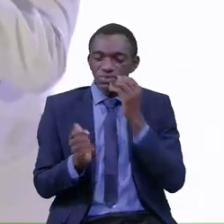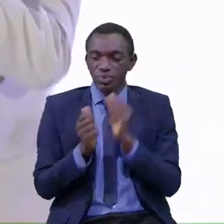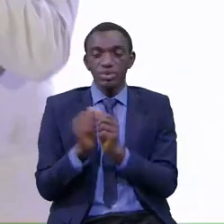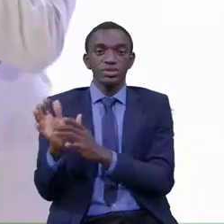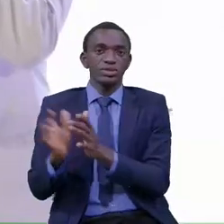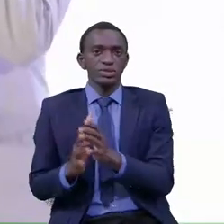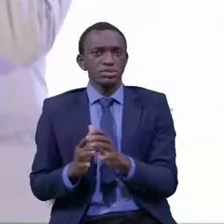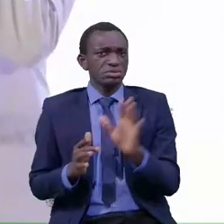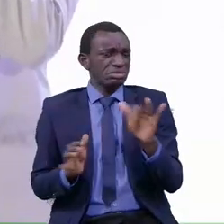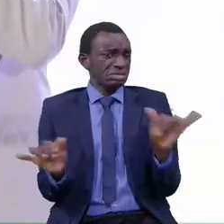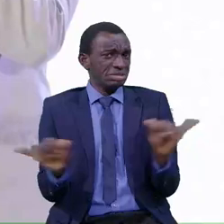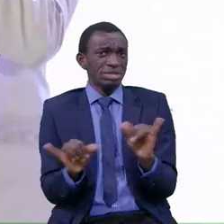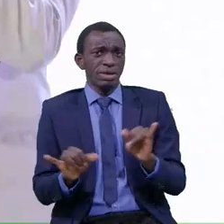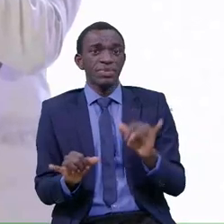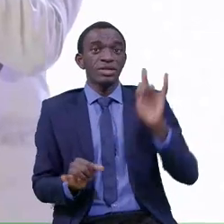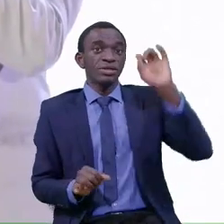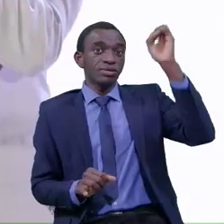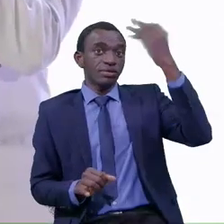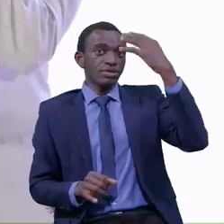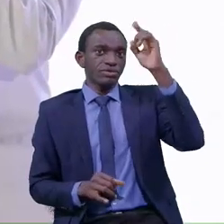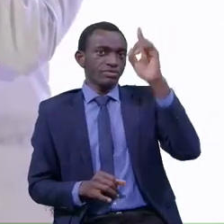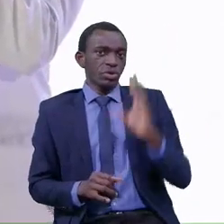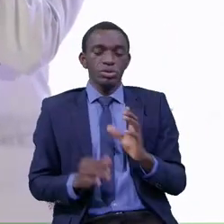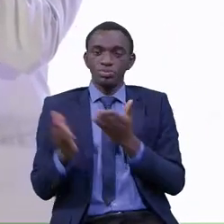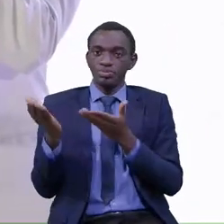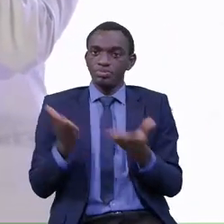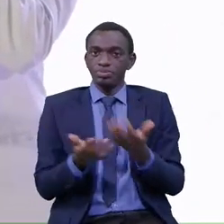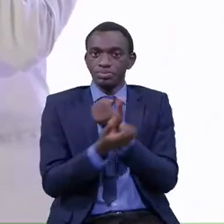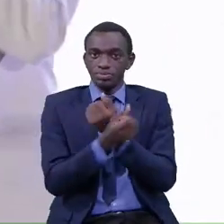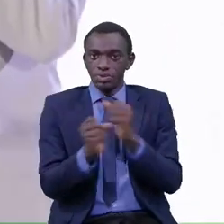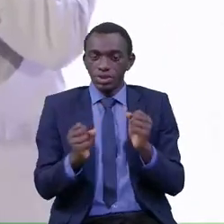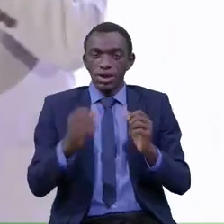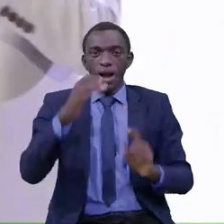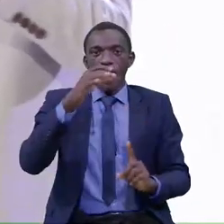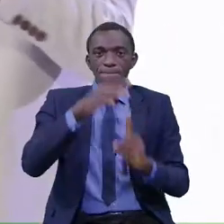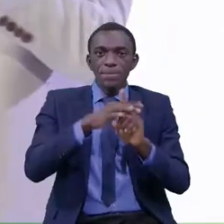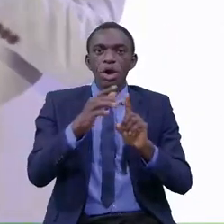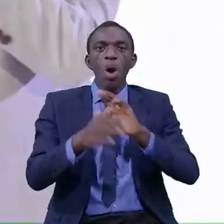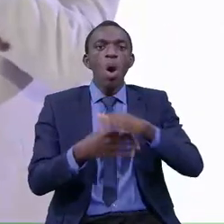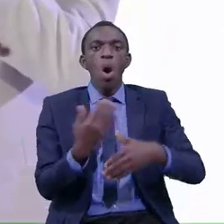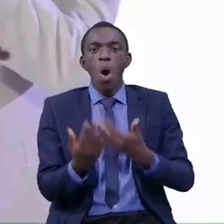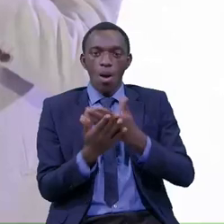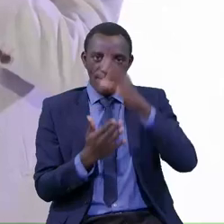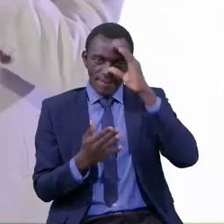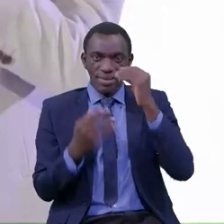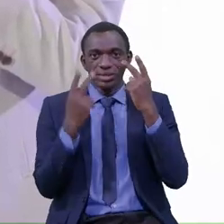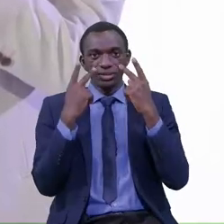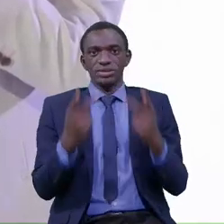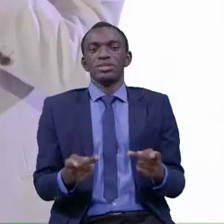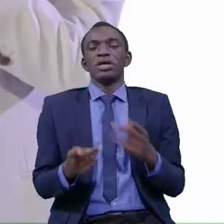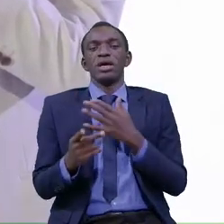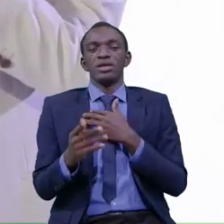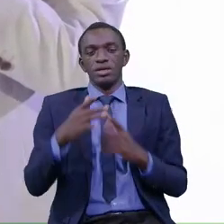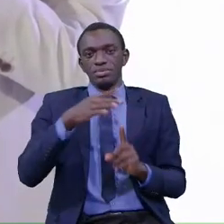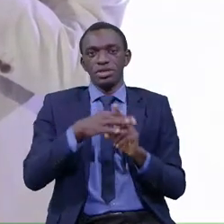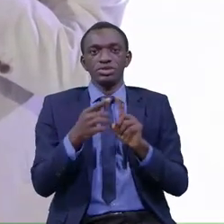Dieu, source de salut, a été manifestée à tous les hommes. Et était manifesté.